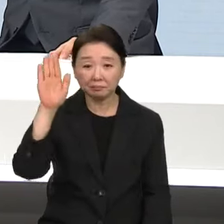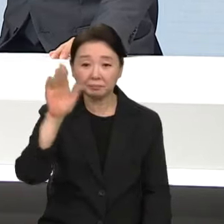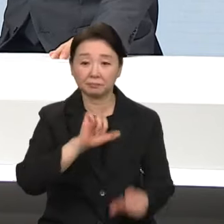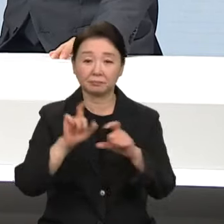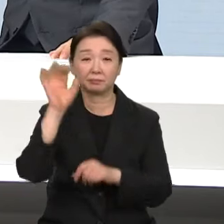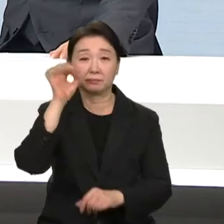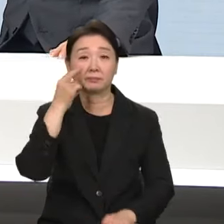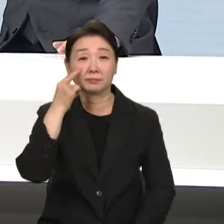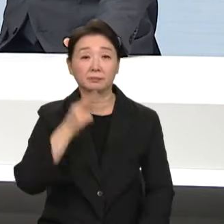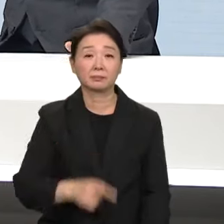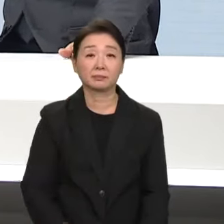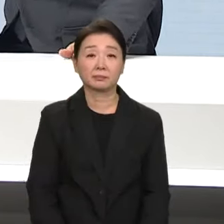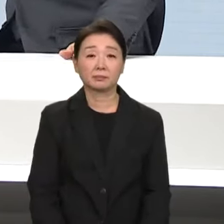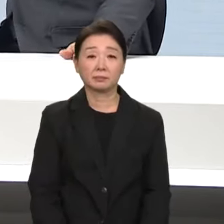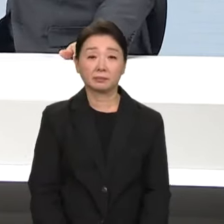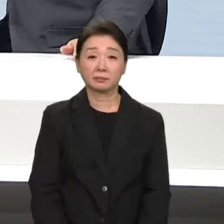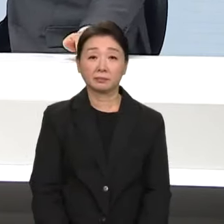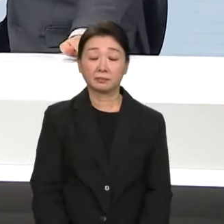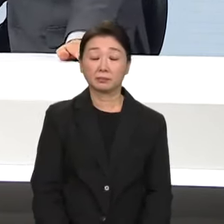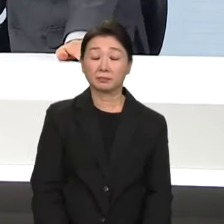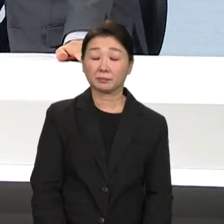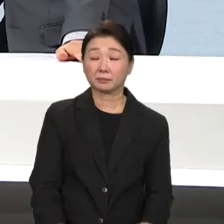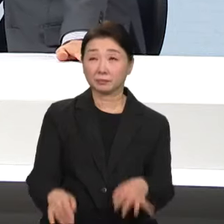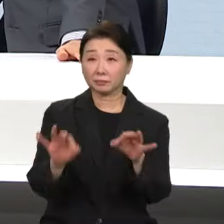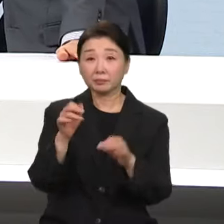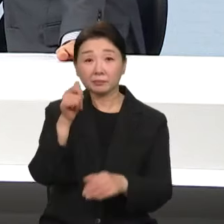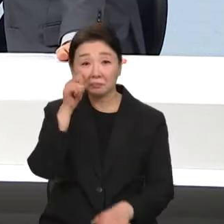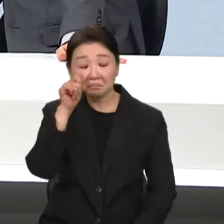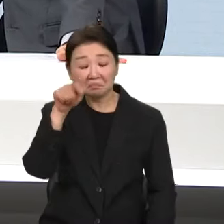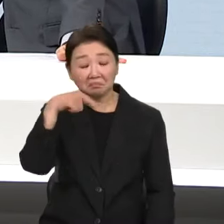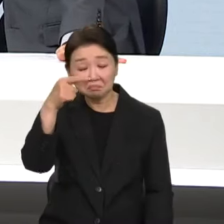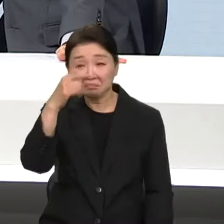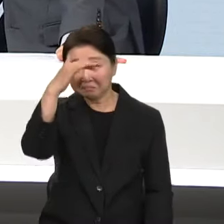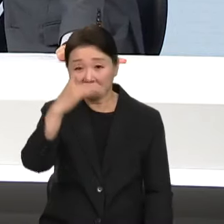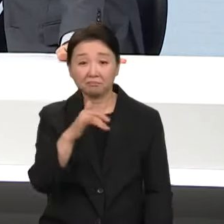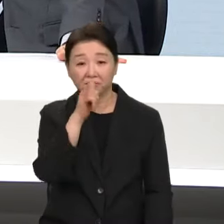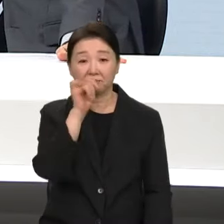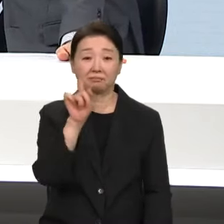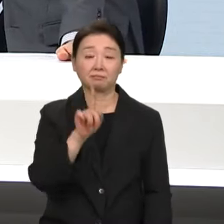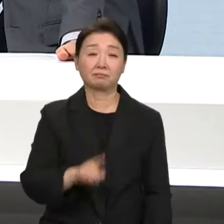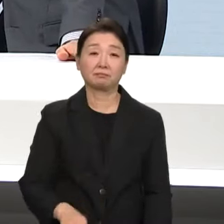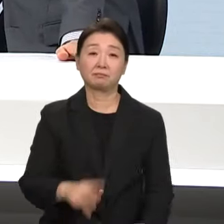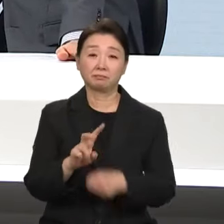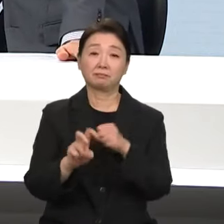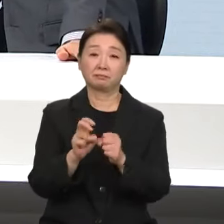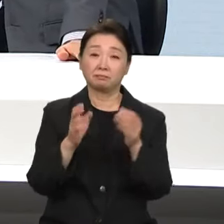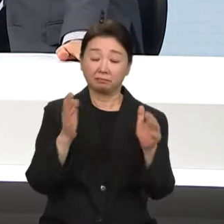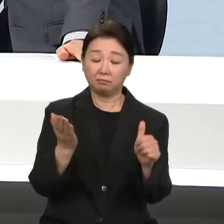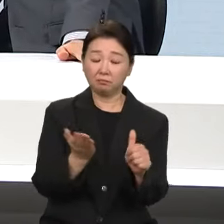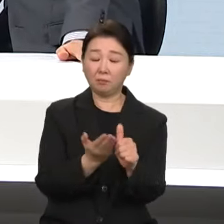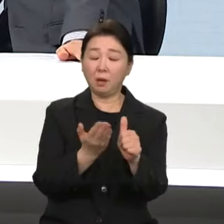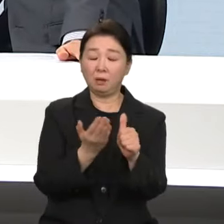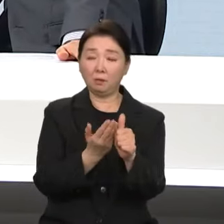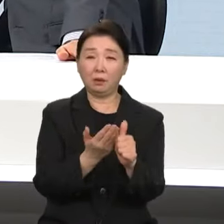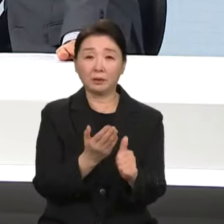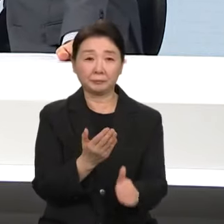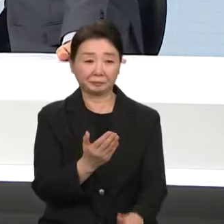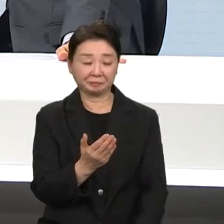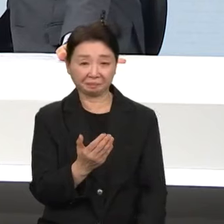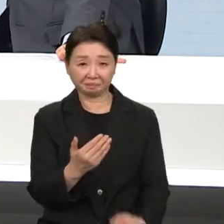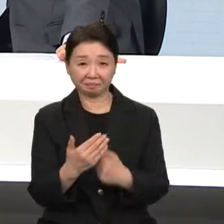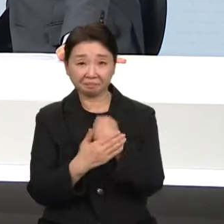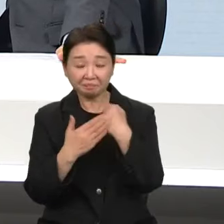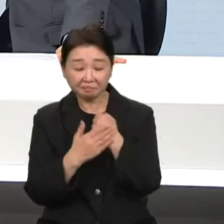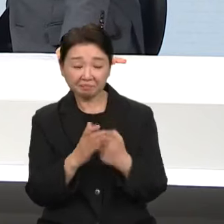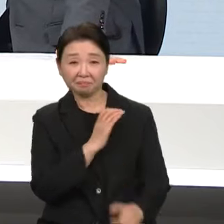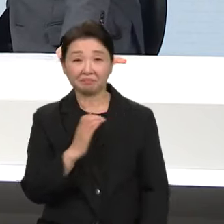찾아봤습니다. 그랬더니만 이 김고모 그 다음 날도 이런 글을 올린 게 있습니다. 20년 동안 키워준 은인을 배신한 것도 모자라서 그